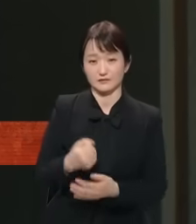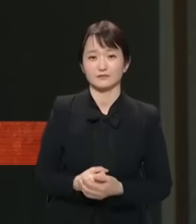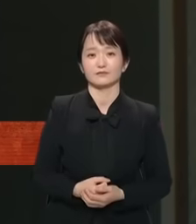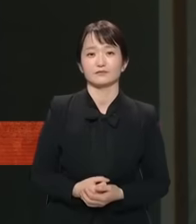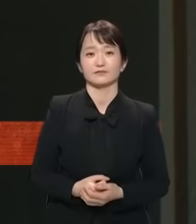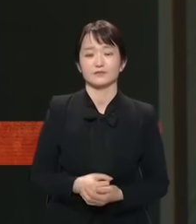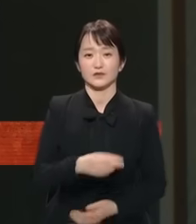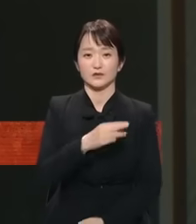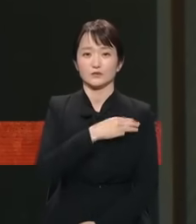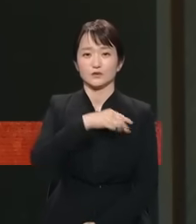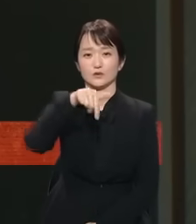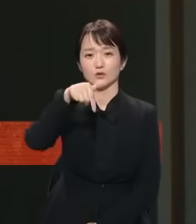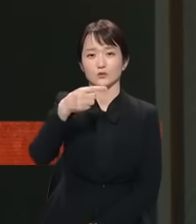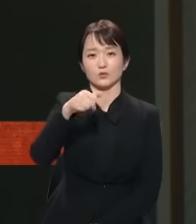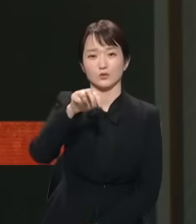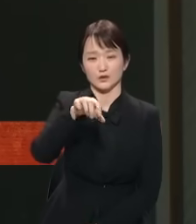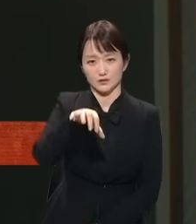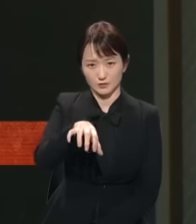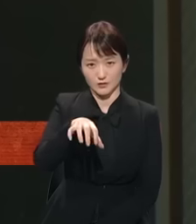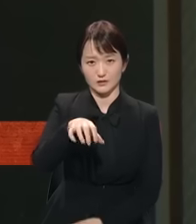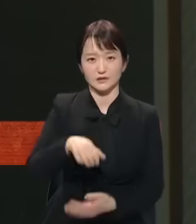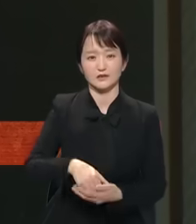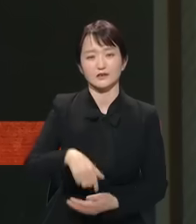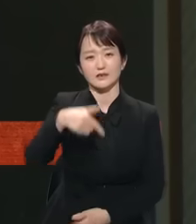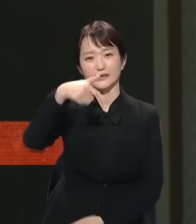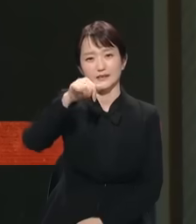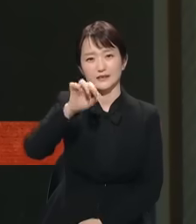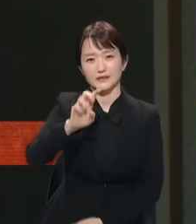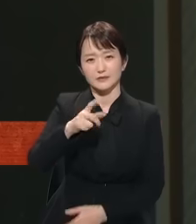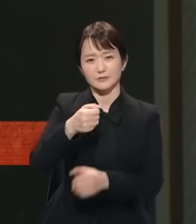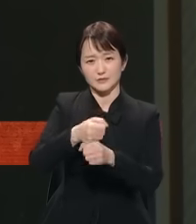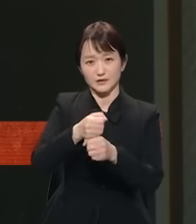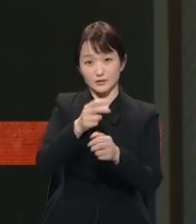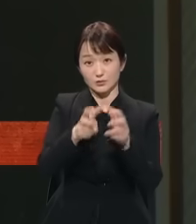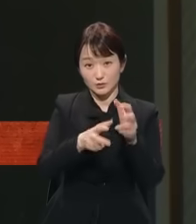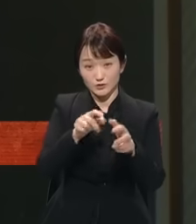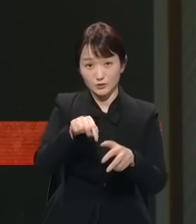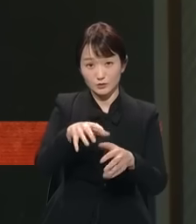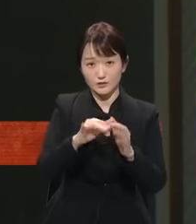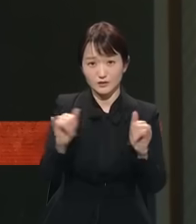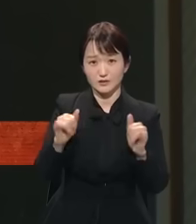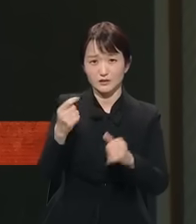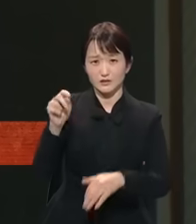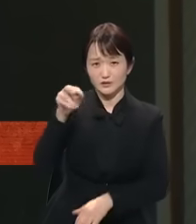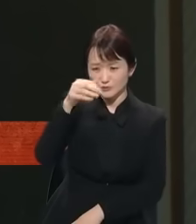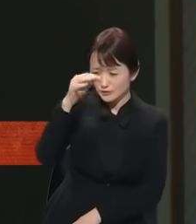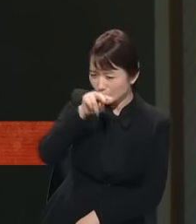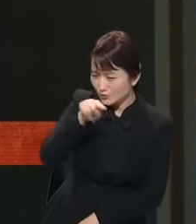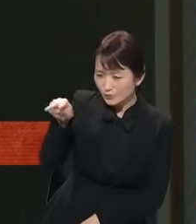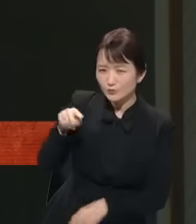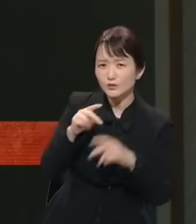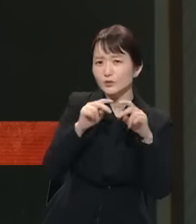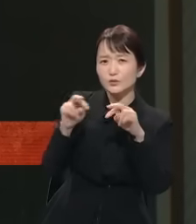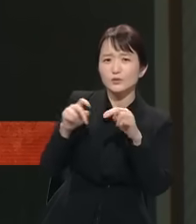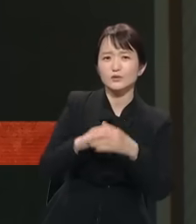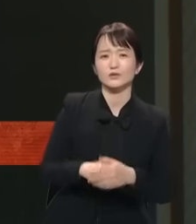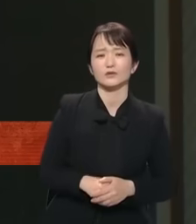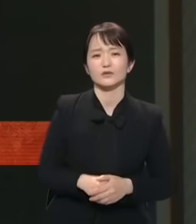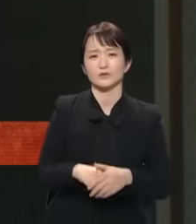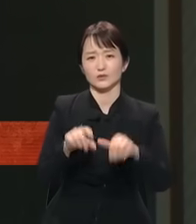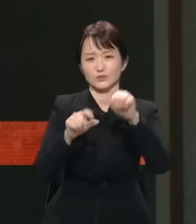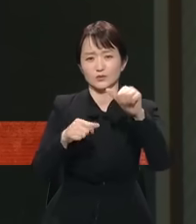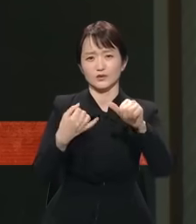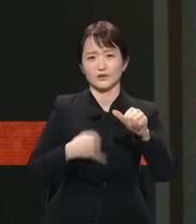부천 고강동의 바삭바삭이란 김부각 만드는 공장입니다. 여기 사람들 모두 사반으로 토론을 해요. 5월에